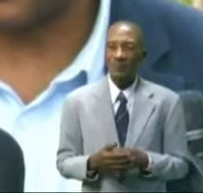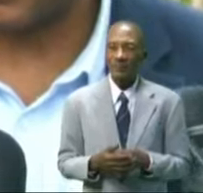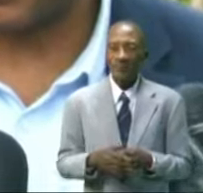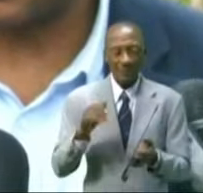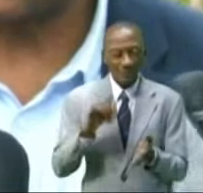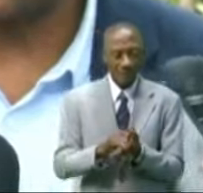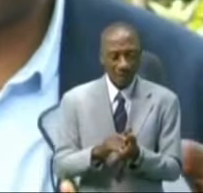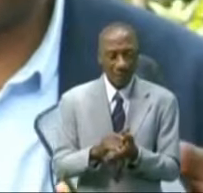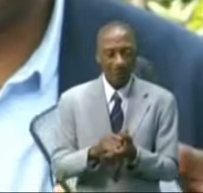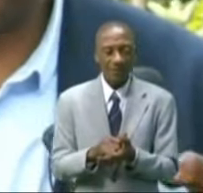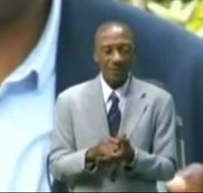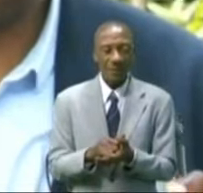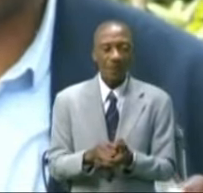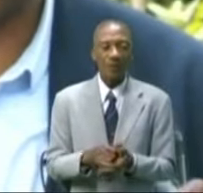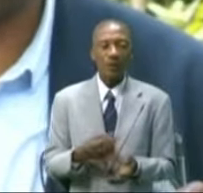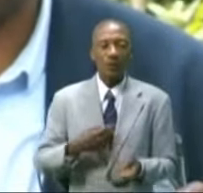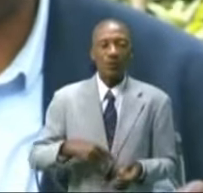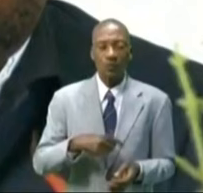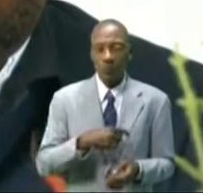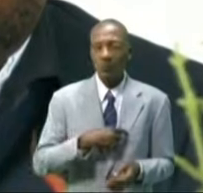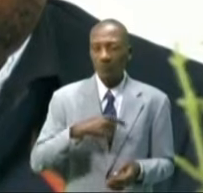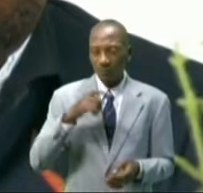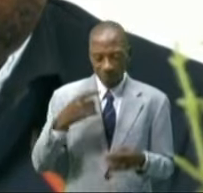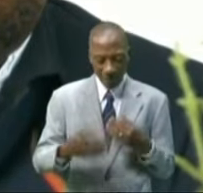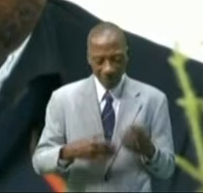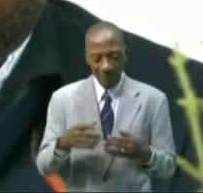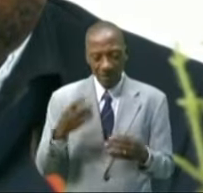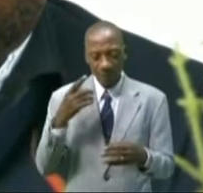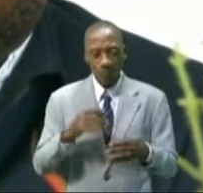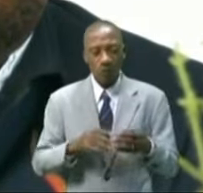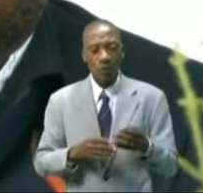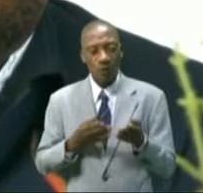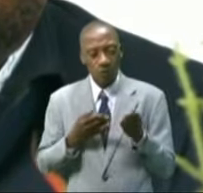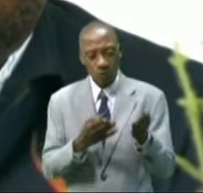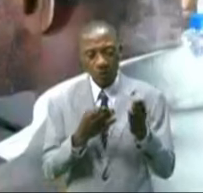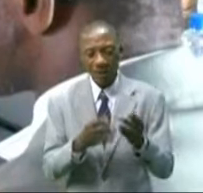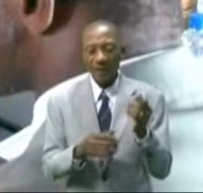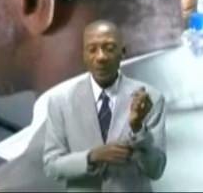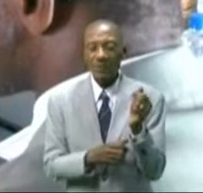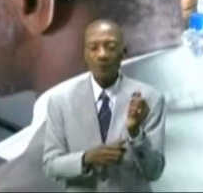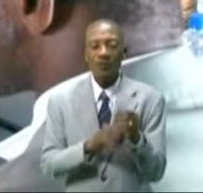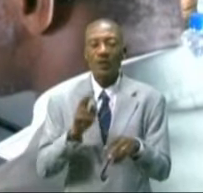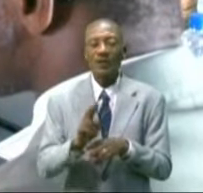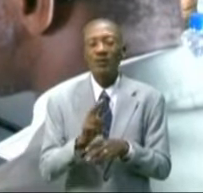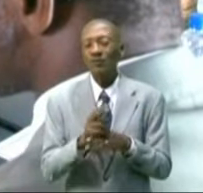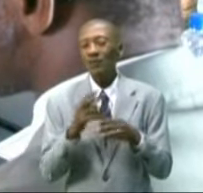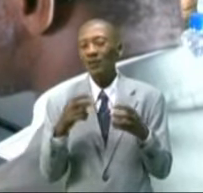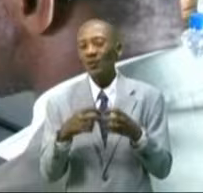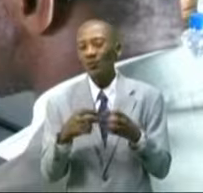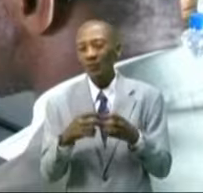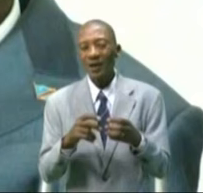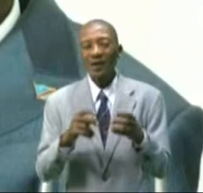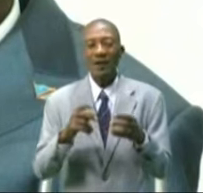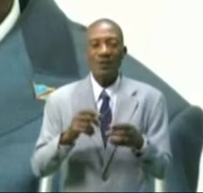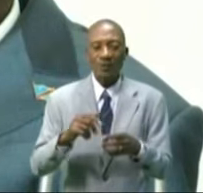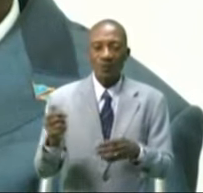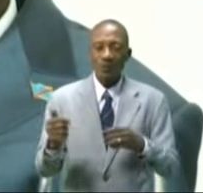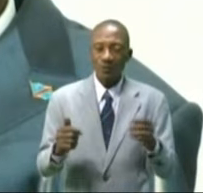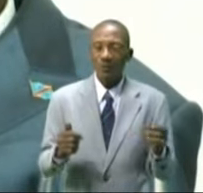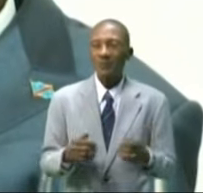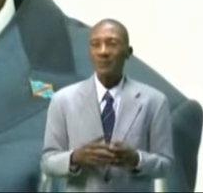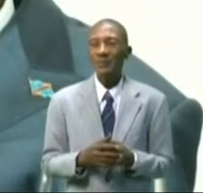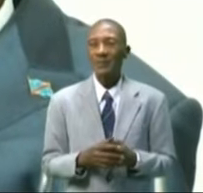des intérêts des pays consommateurs. C'était au cours d'un colloque sur la coordination des décisions géostratégiques